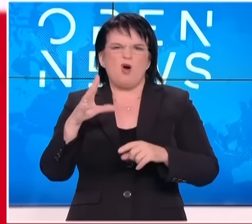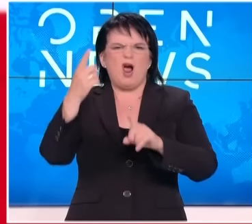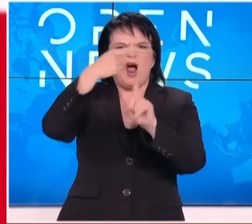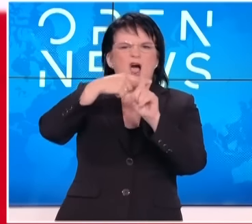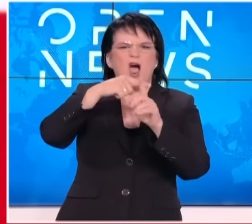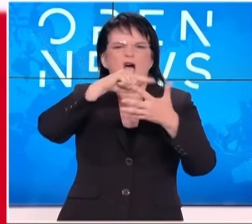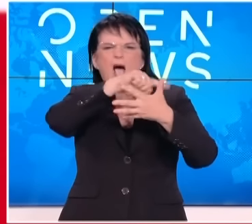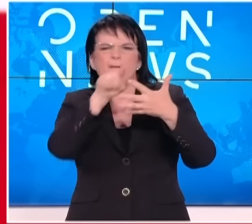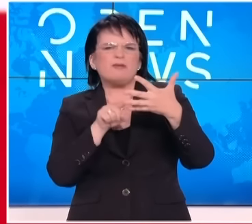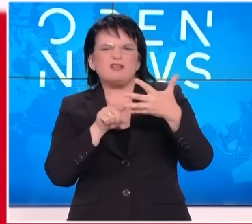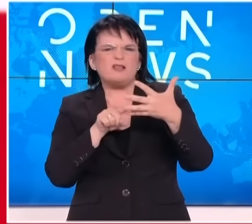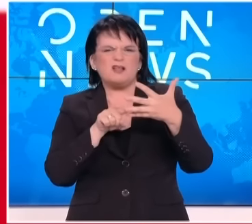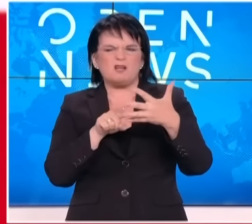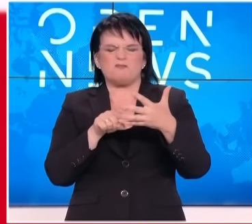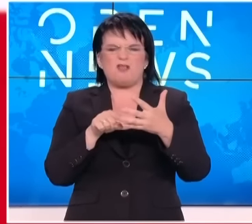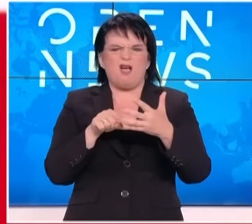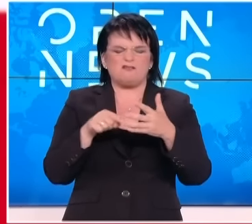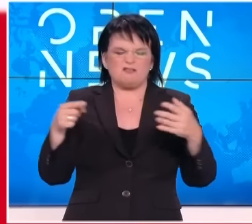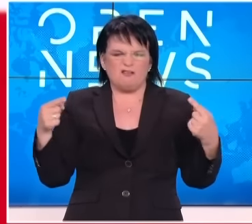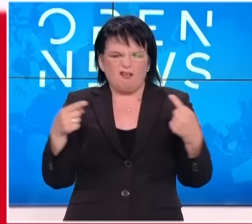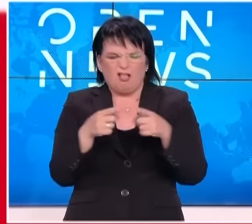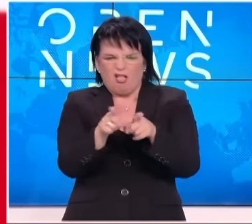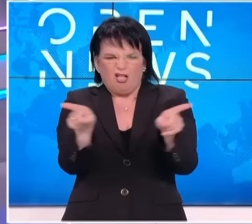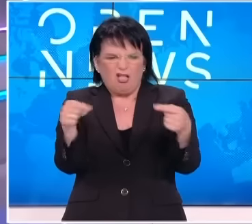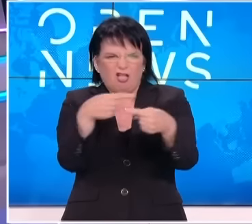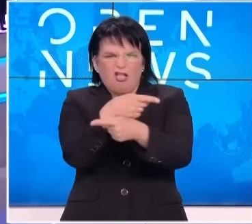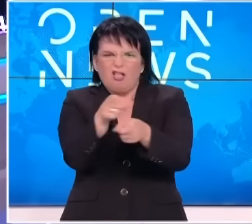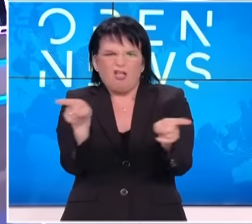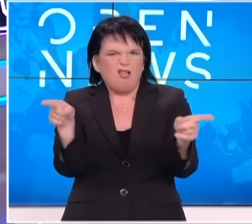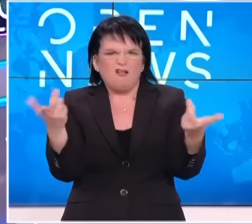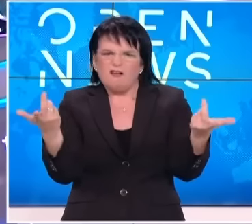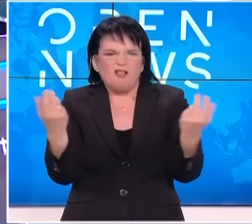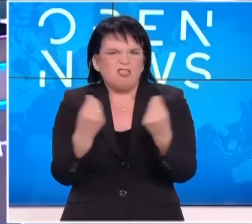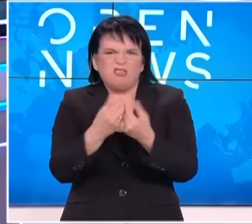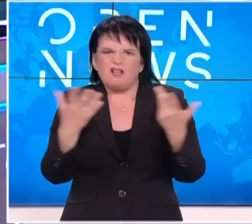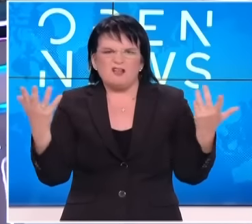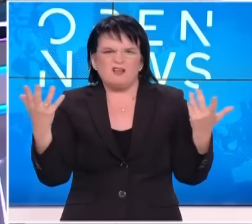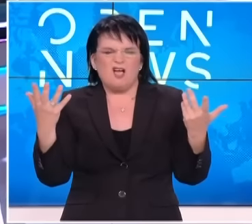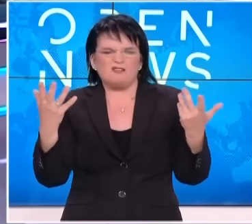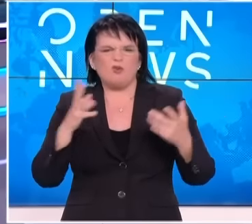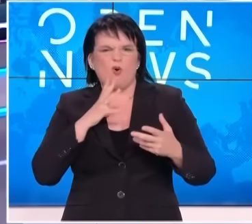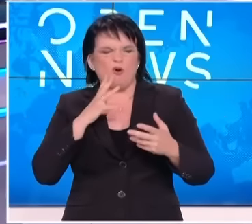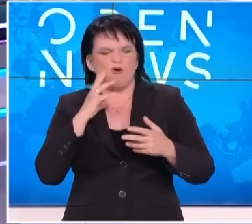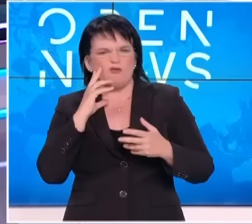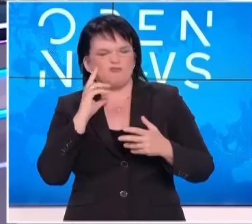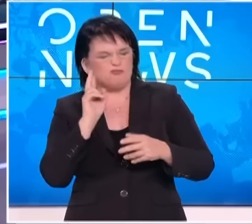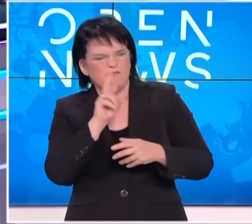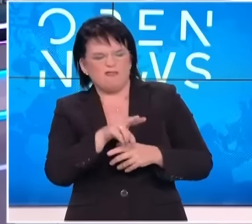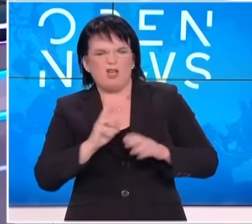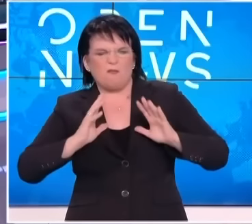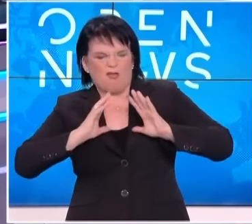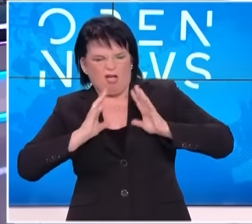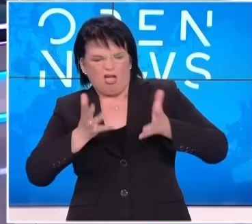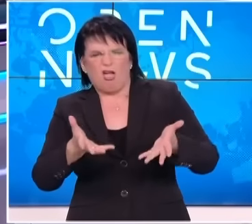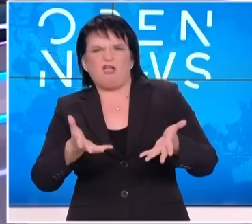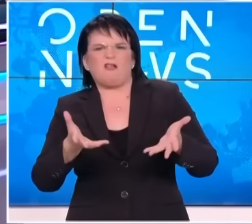επιχειρήματα και αντικλήτου και υπάρχει μεγάλη αποστροφή εγώ αυτό συναντώ τουλάχιστον όπως